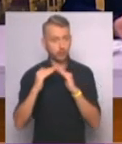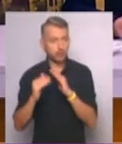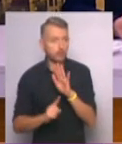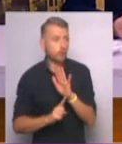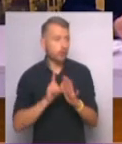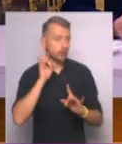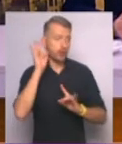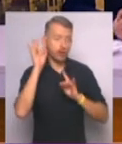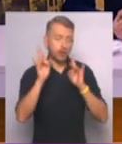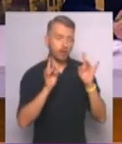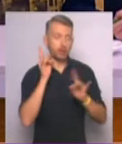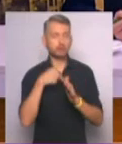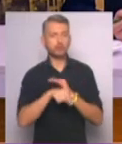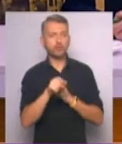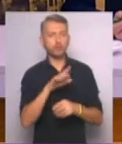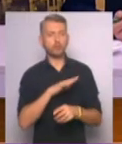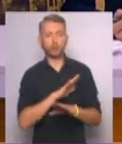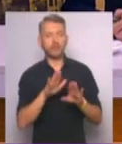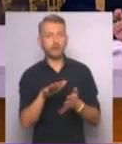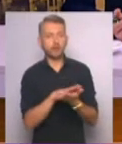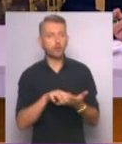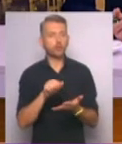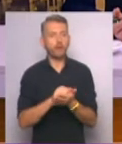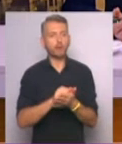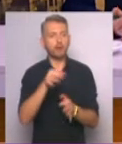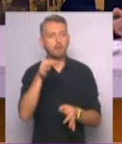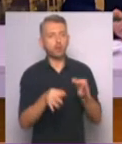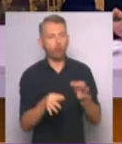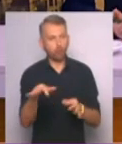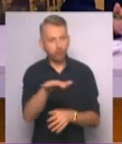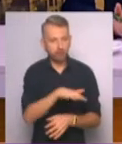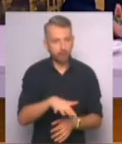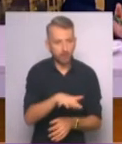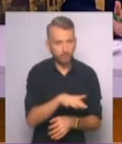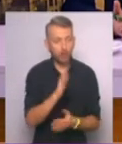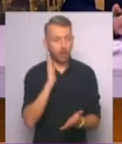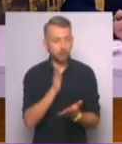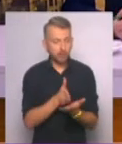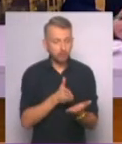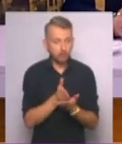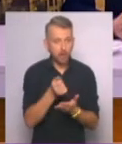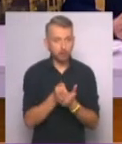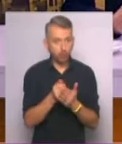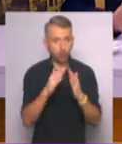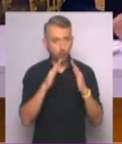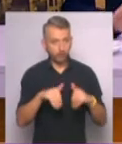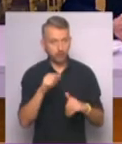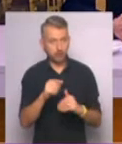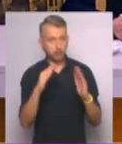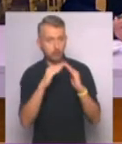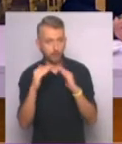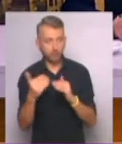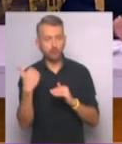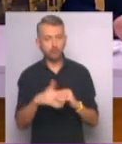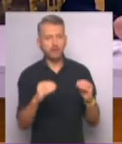на сполох, оскільки це було не лише руйнування природнього ландшафту, а й прямий шлях до руйнування їхніх домівок. І вже 10